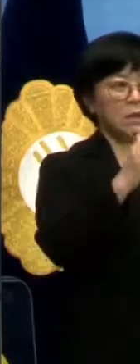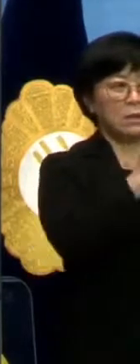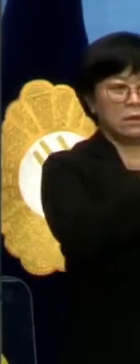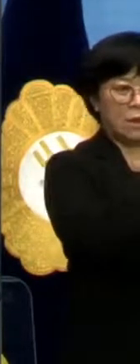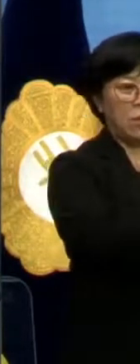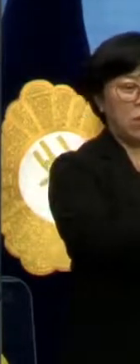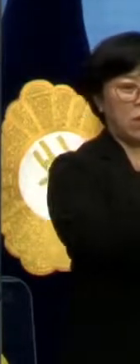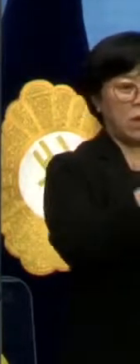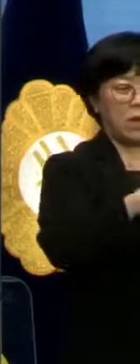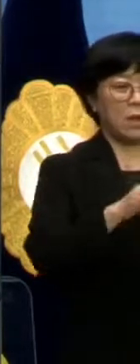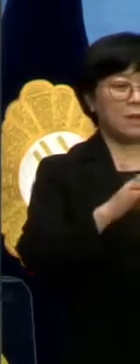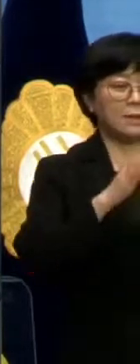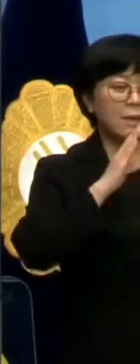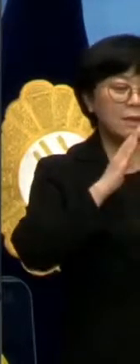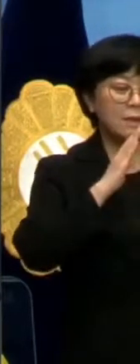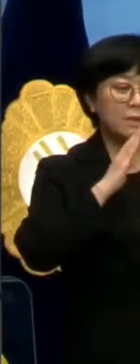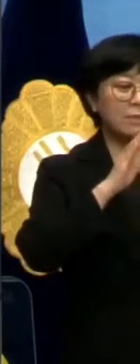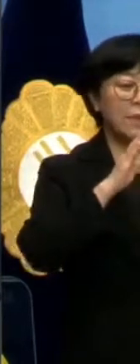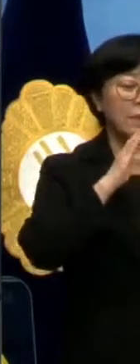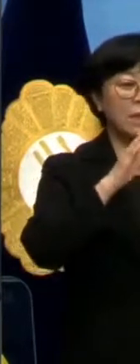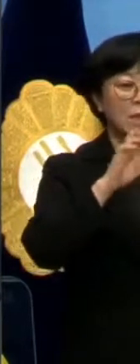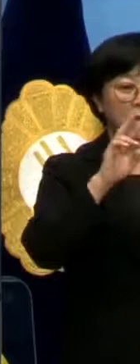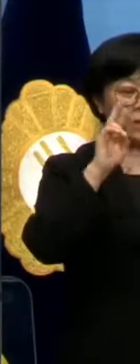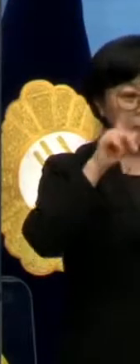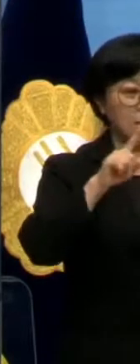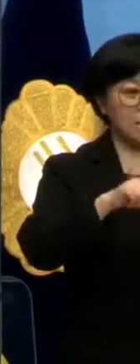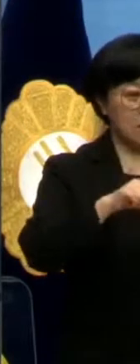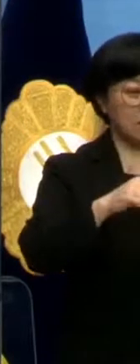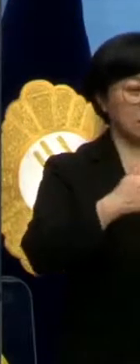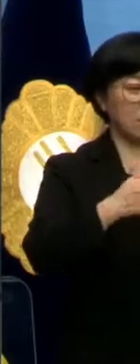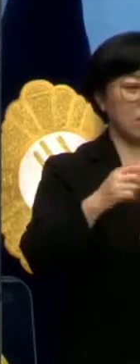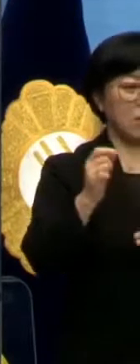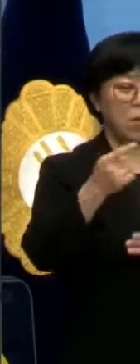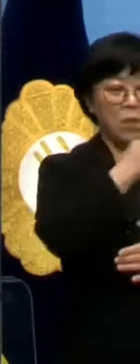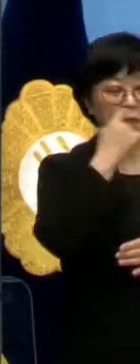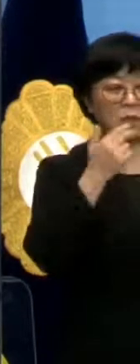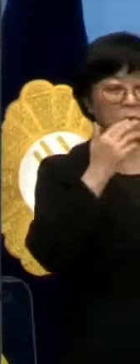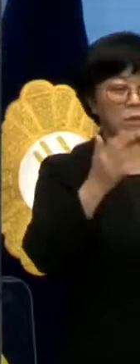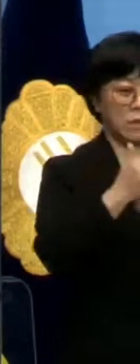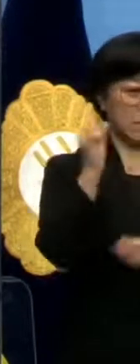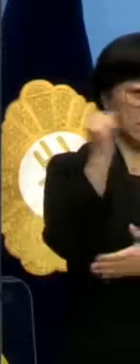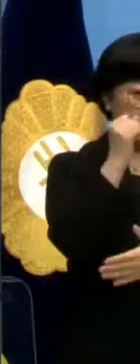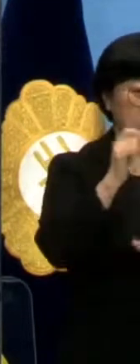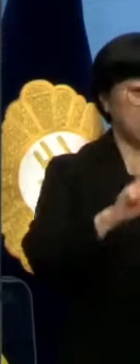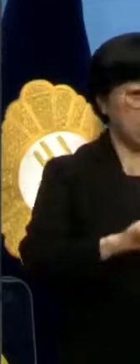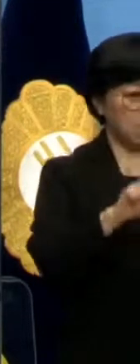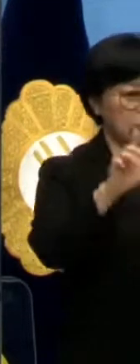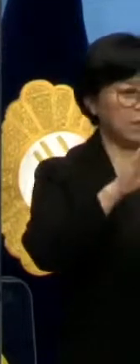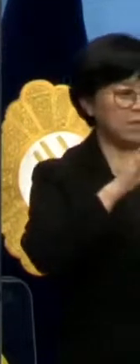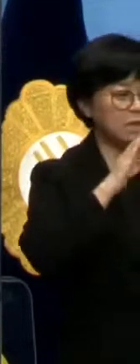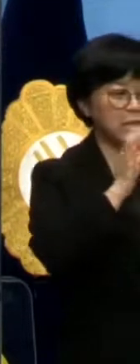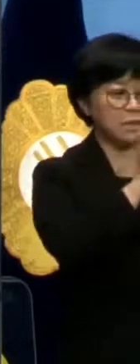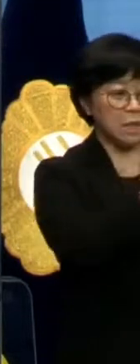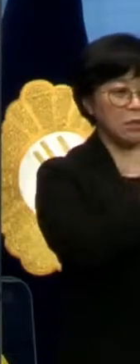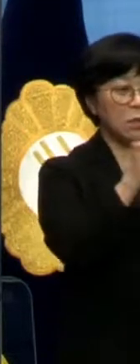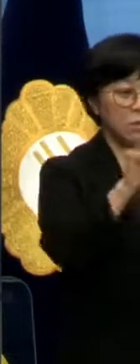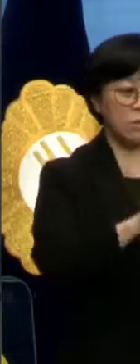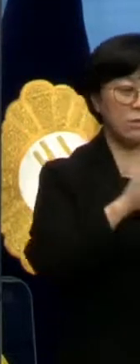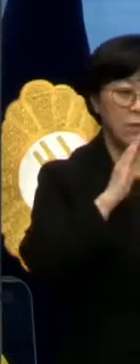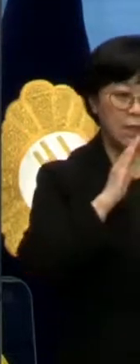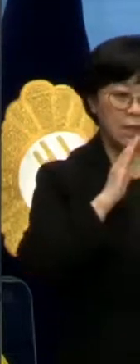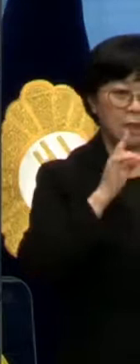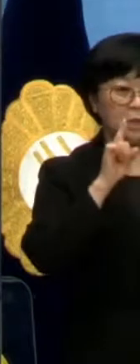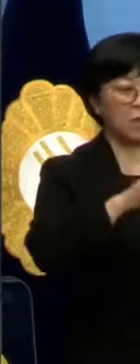관계를 확인하지 않고 감성까지 흔들리는 이 태도가 정녕 책임있는 모습인지